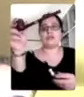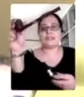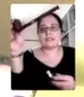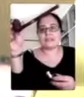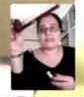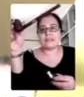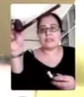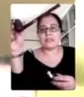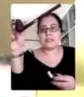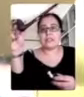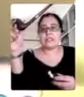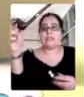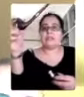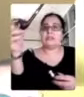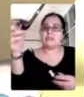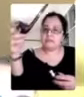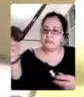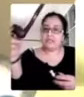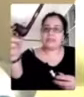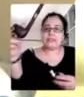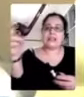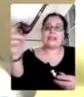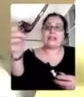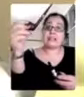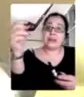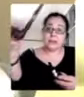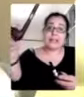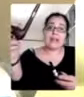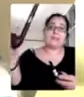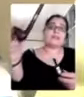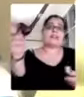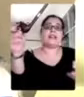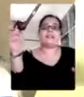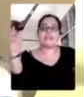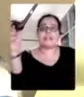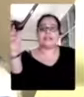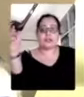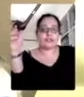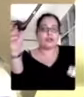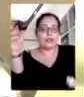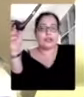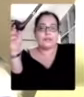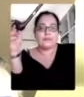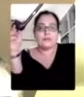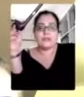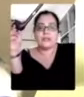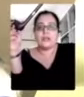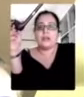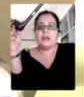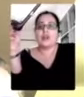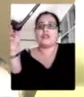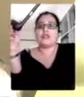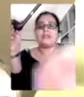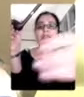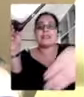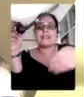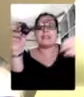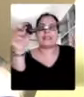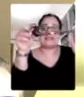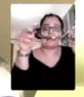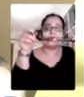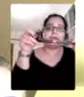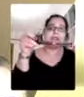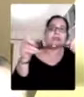yolu uzadığı zaman bir miktar, hatta bayağı bir miktar filtre görevi görüyor. O